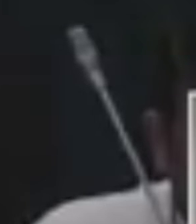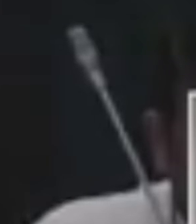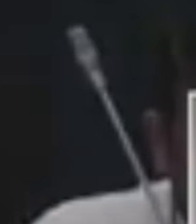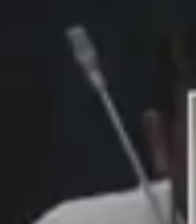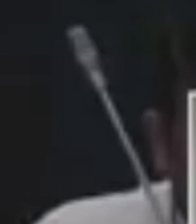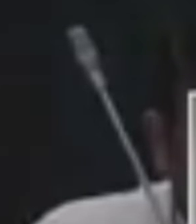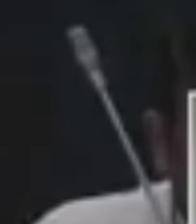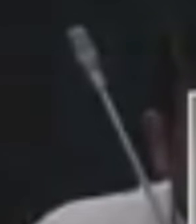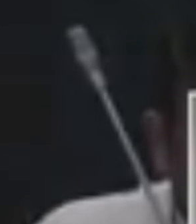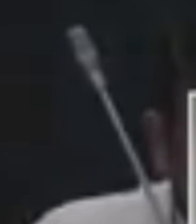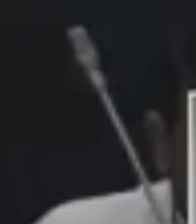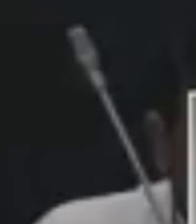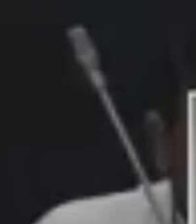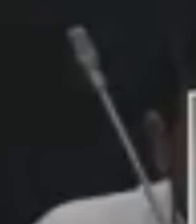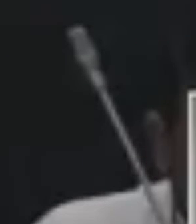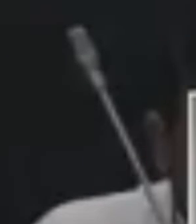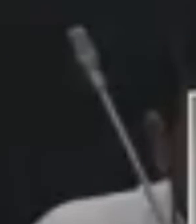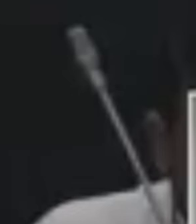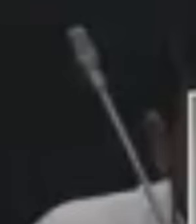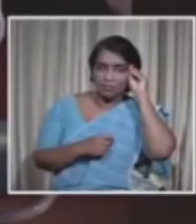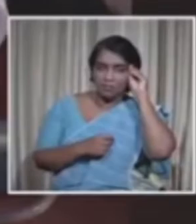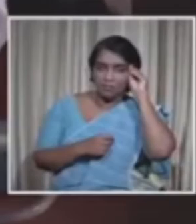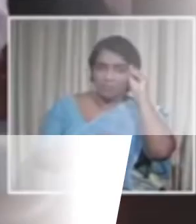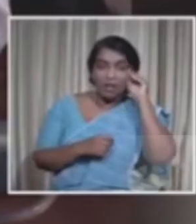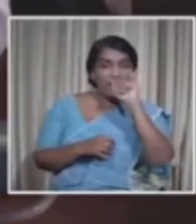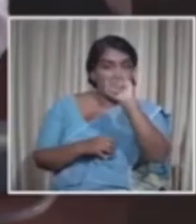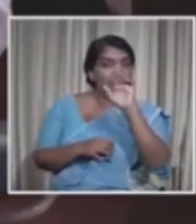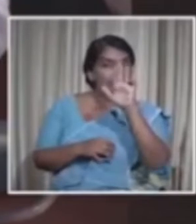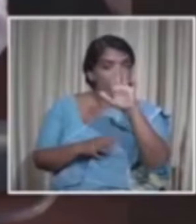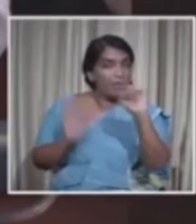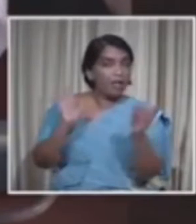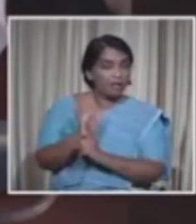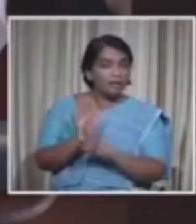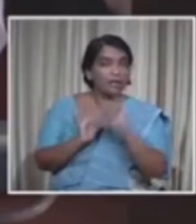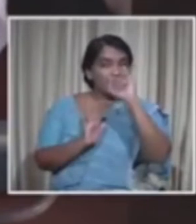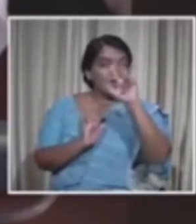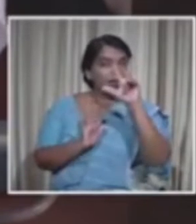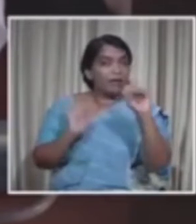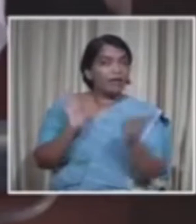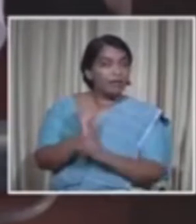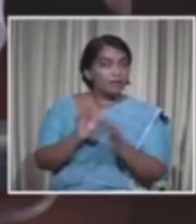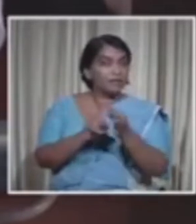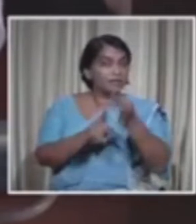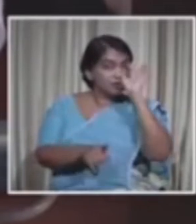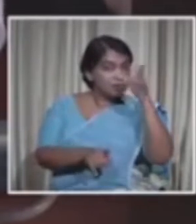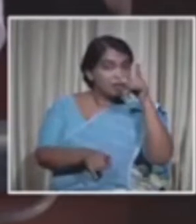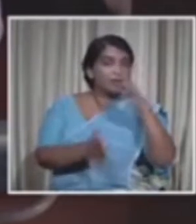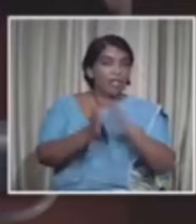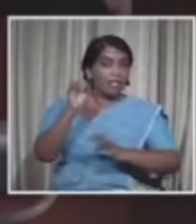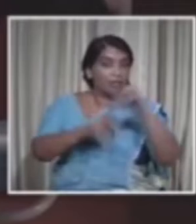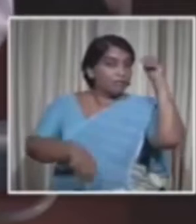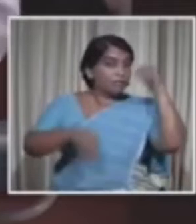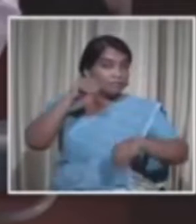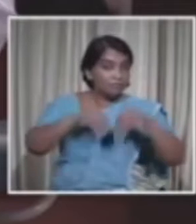பேச்சு நடத்த வேண்டும் என்றும் அவர் கோரிக்கை விடுத்தார். மக்கள் கோரிக்கையை ஏற்று ஜனாதிபதி கோட்டாபாய ராஜபக்ஷ